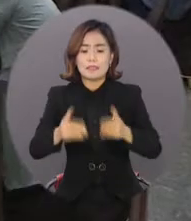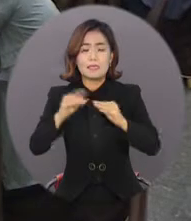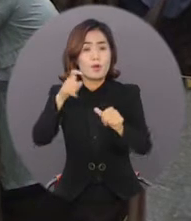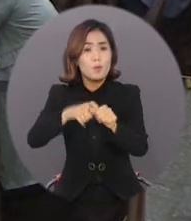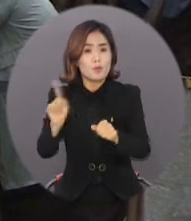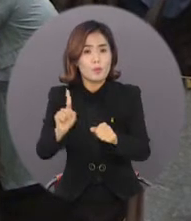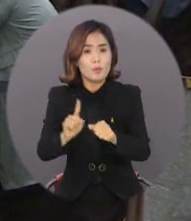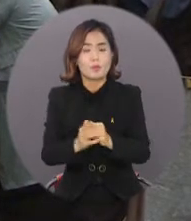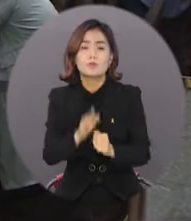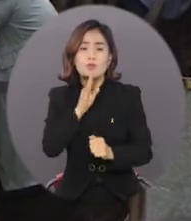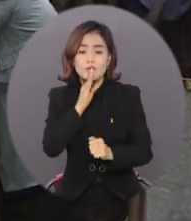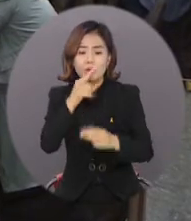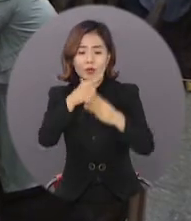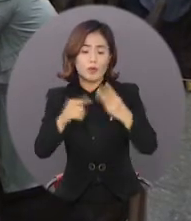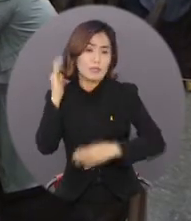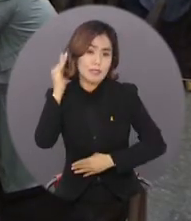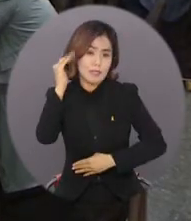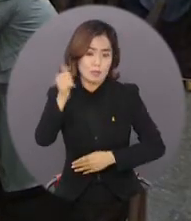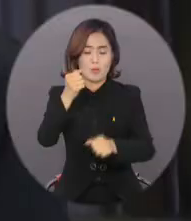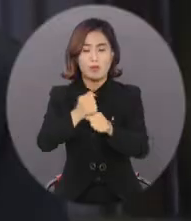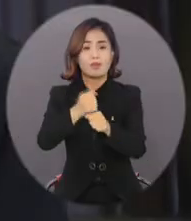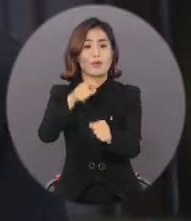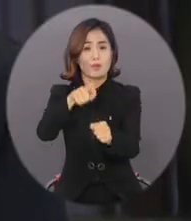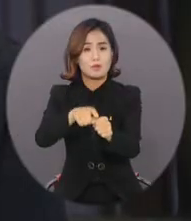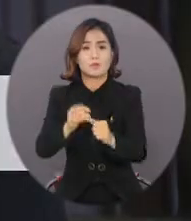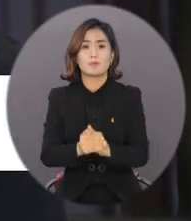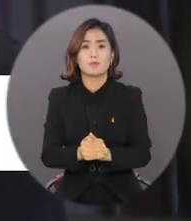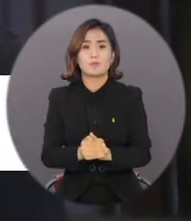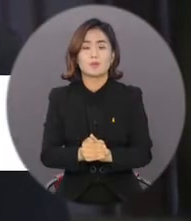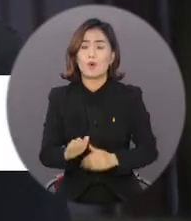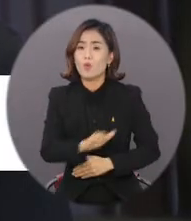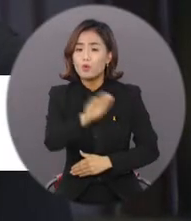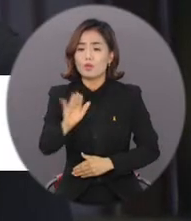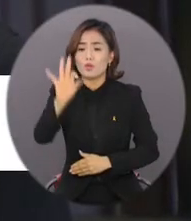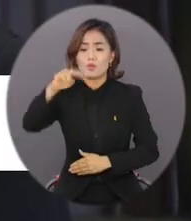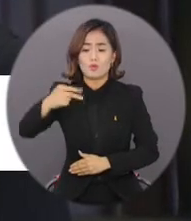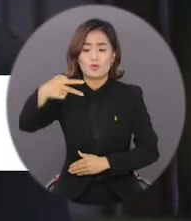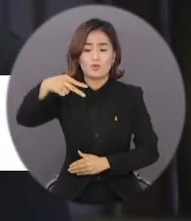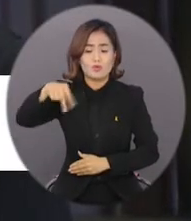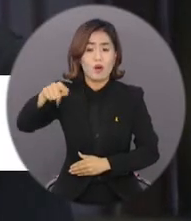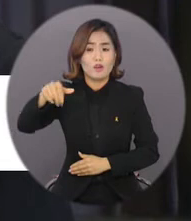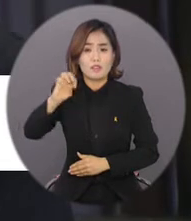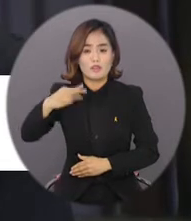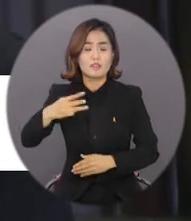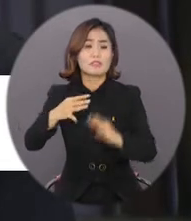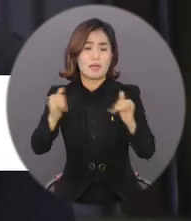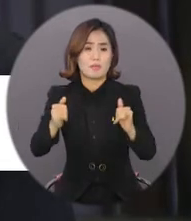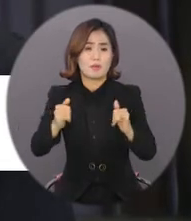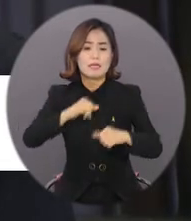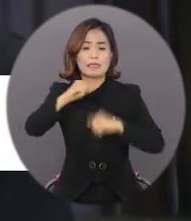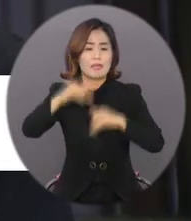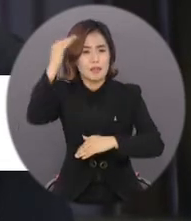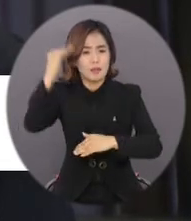목적도 사실상 윤석열 대통령 만들기입니다. 저희는 그분이 우리 대한민국, 자유